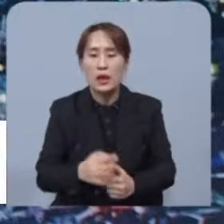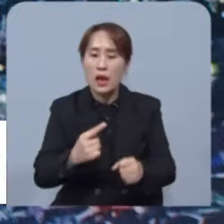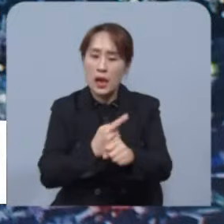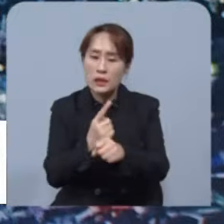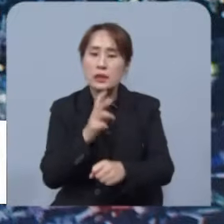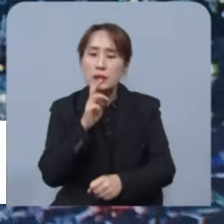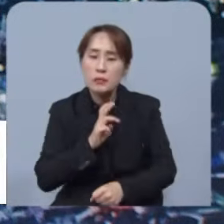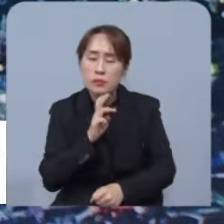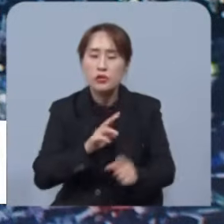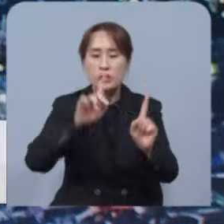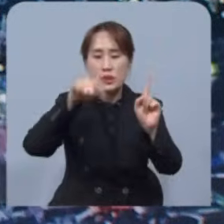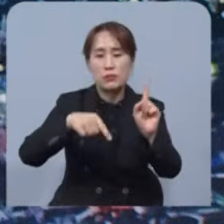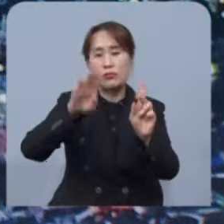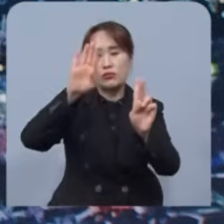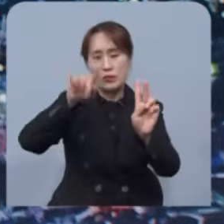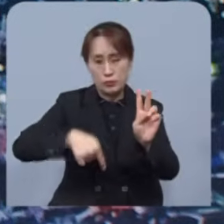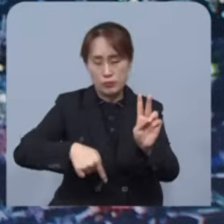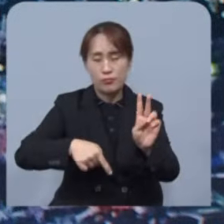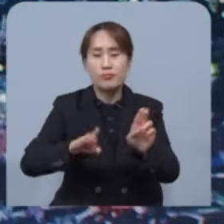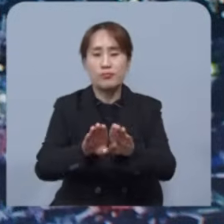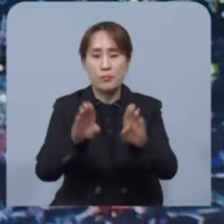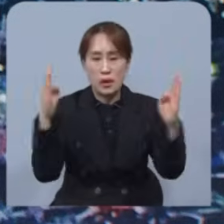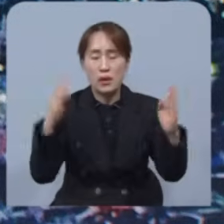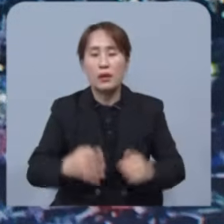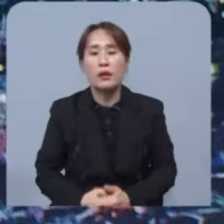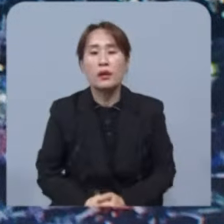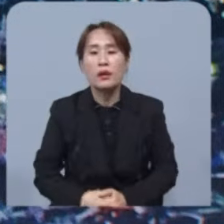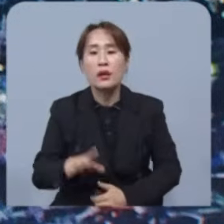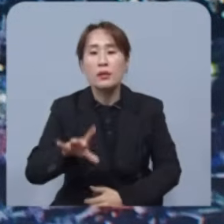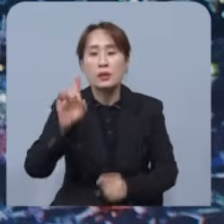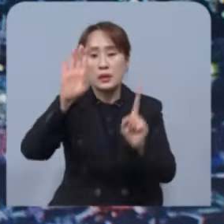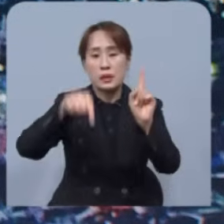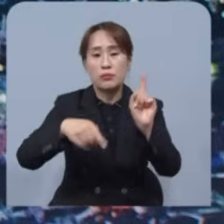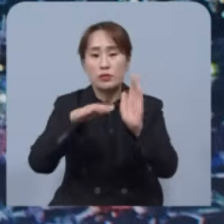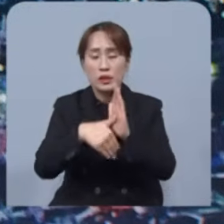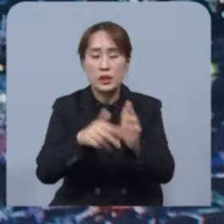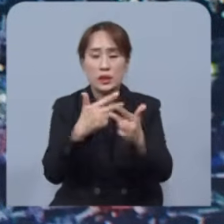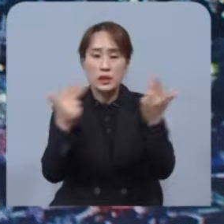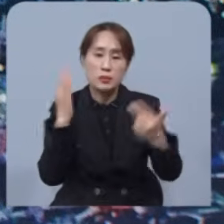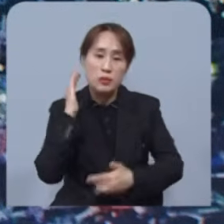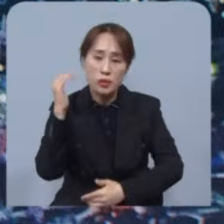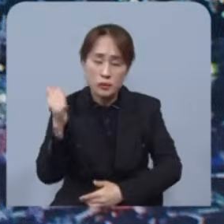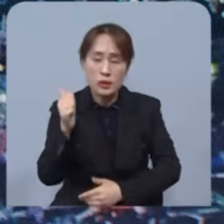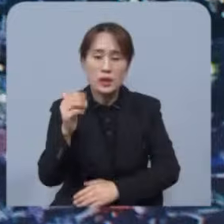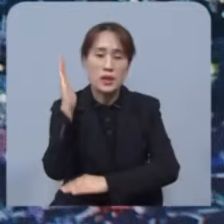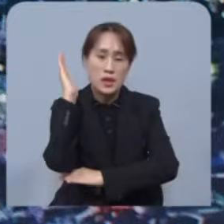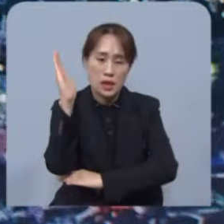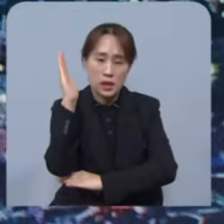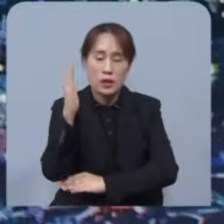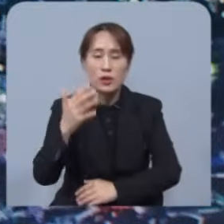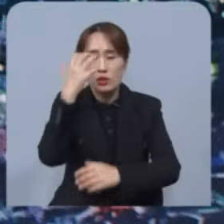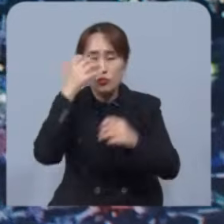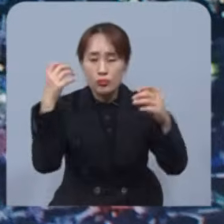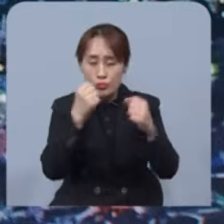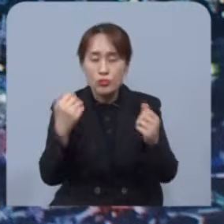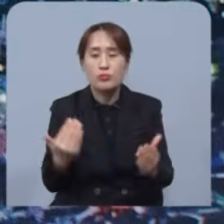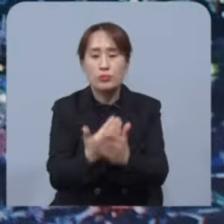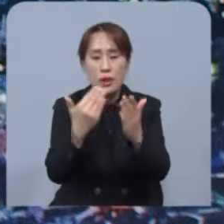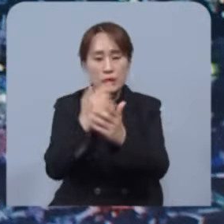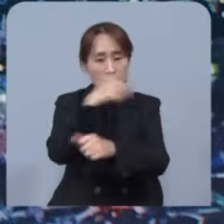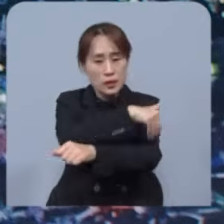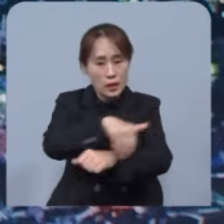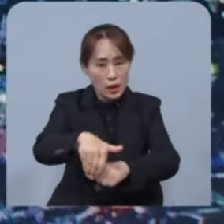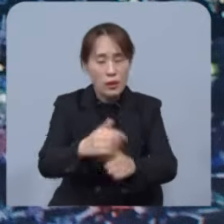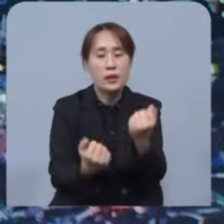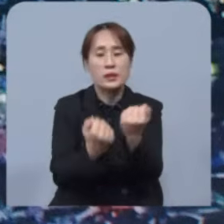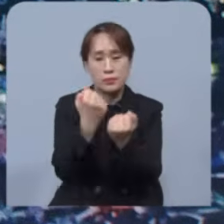반 동안 1부와 2부로 나눠서 진행됩니다. 먼저 1부에서는 이재명 대통령이 모두 발언을 통해 충북의 발전 청사진에